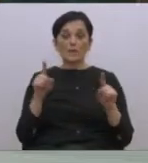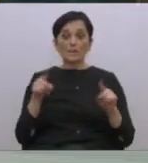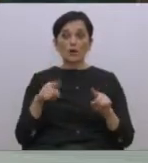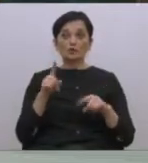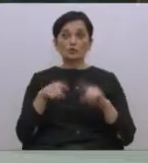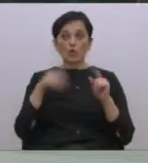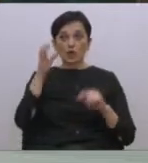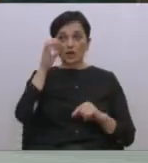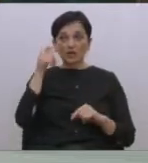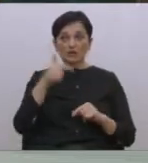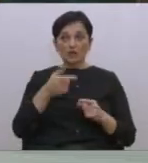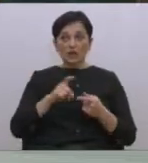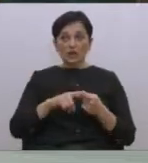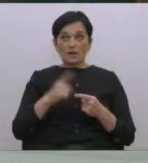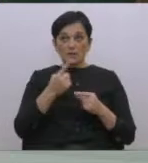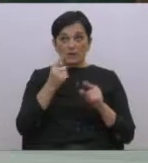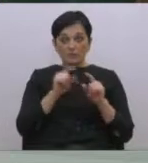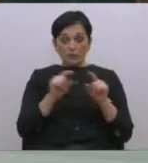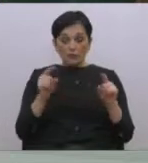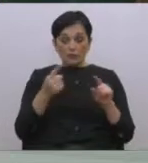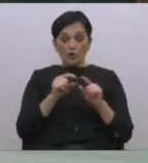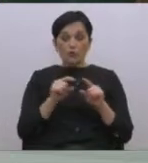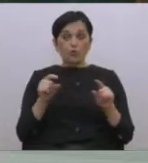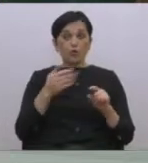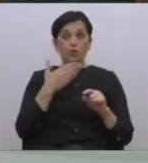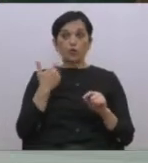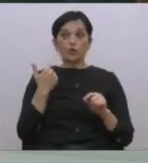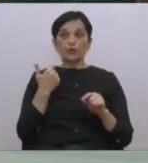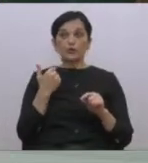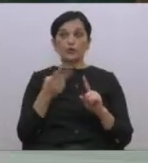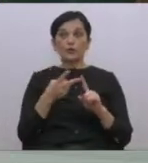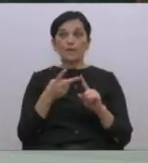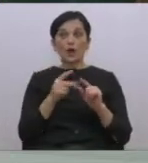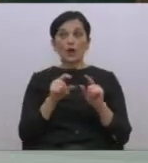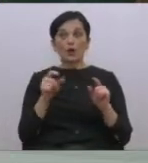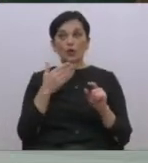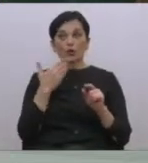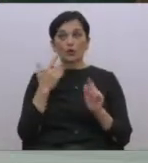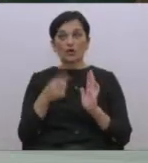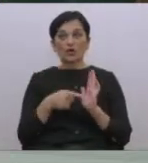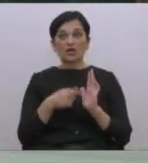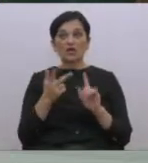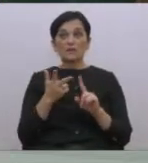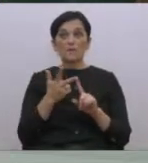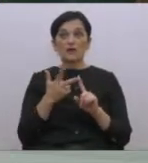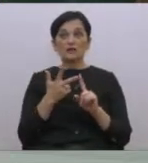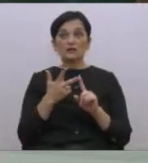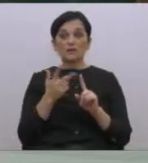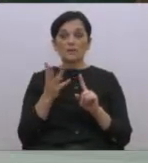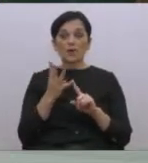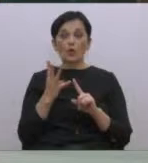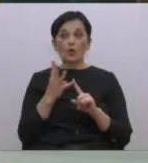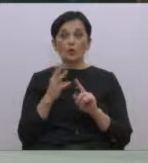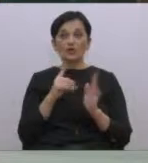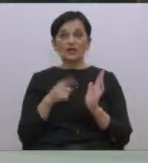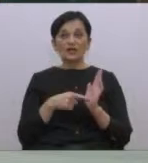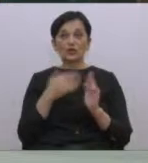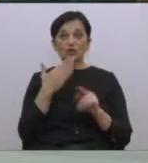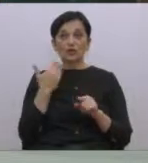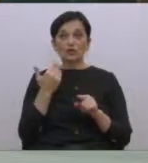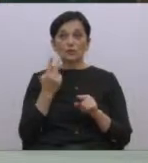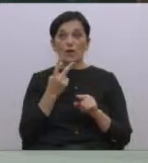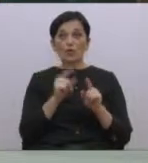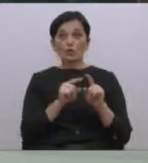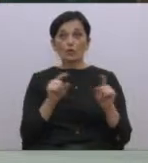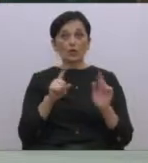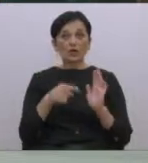ზოგადი განათლების შესახებ. პირველი მუხლის პირველ პუნქტთან არ არის, მეორესთან არ არის კითხვები, მესამესთან, მეოთხესთან არ არის კითხვები, მეორე მუხთან